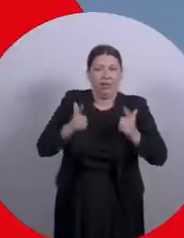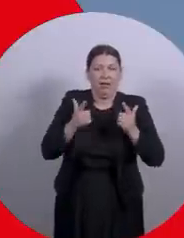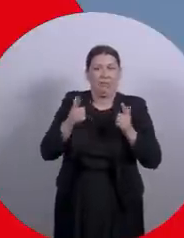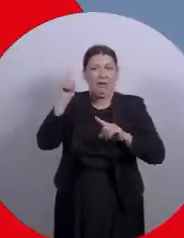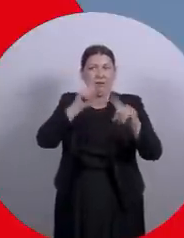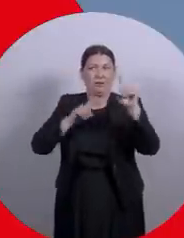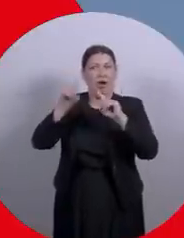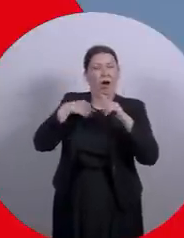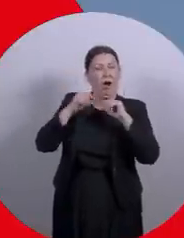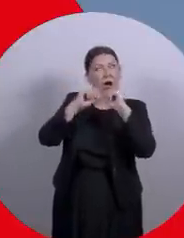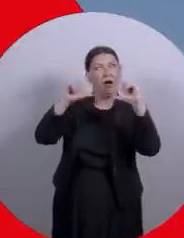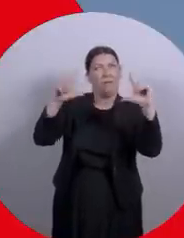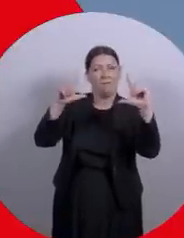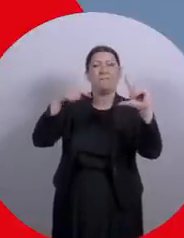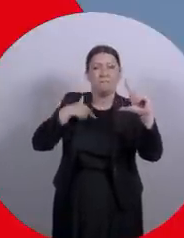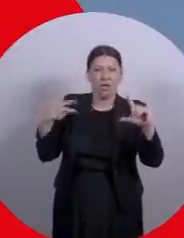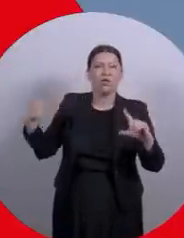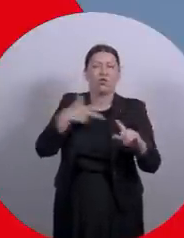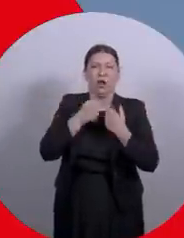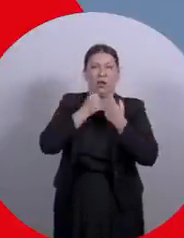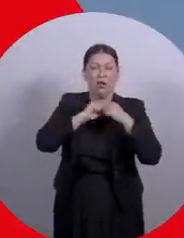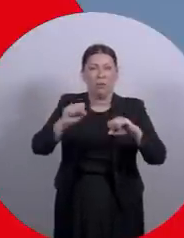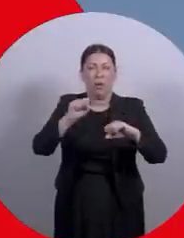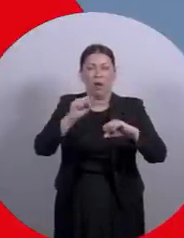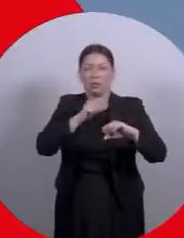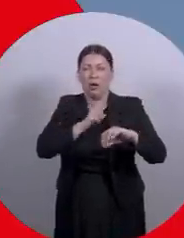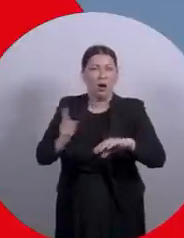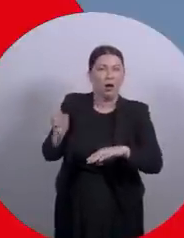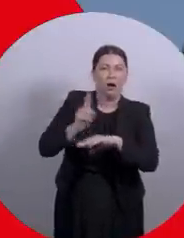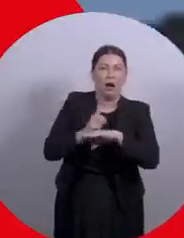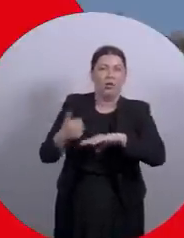an der Spitze der Sozialdemokratie stehen zu dürfen